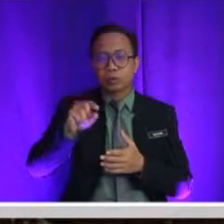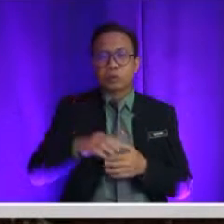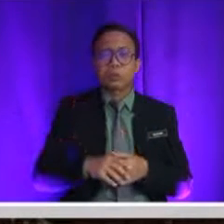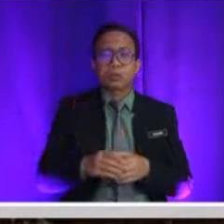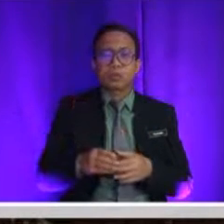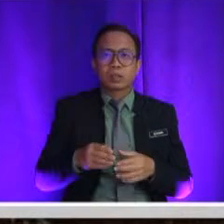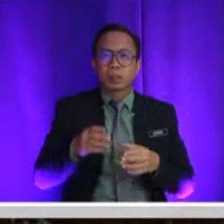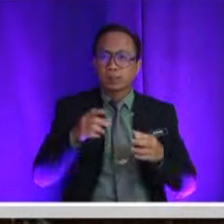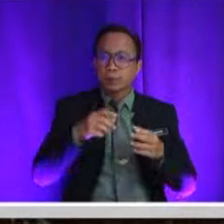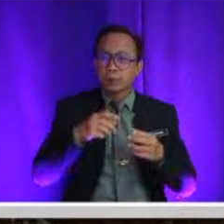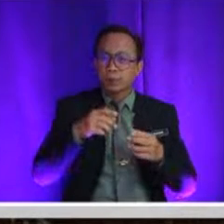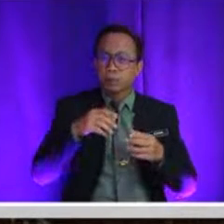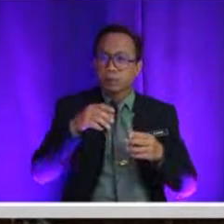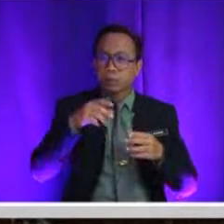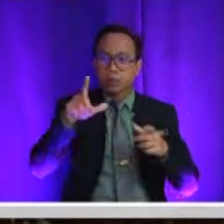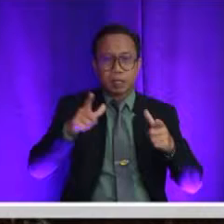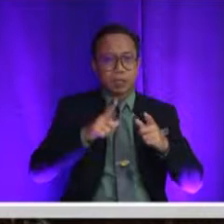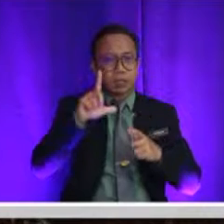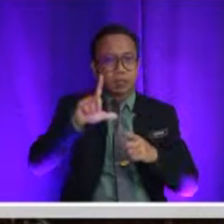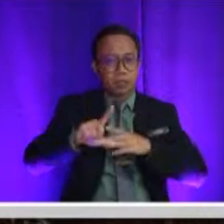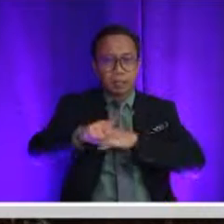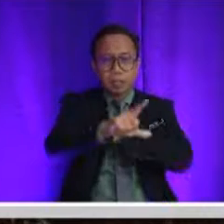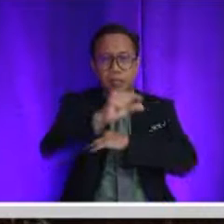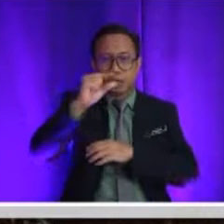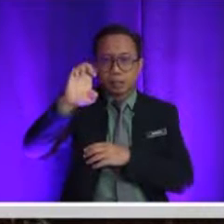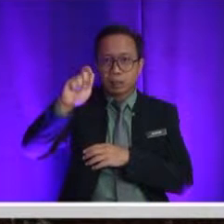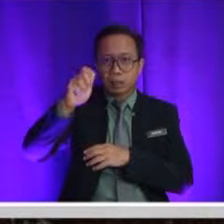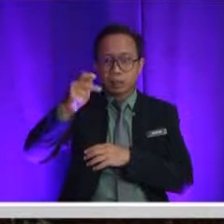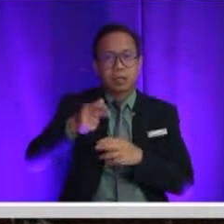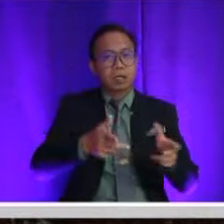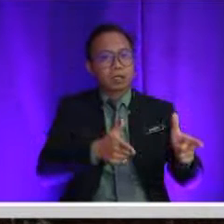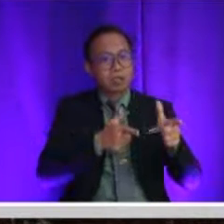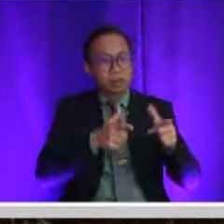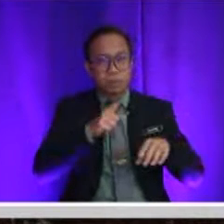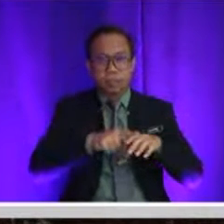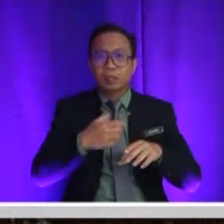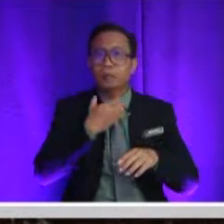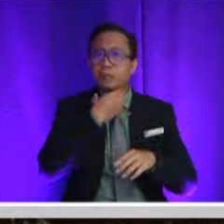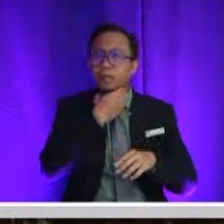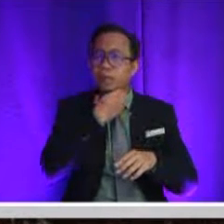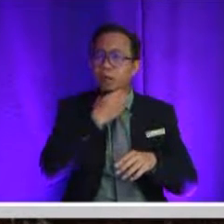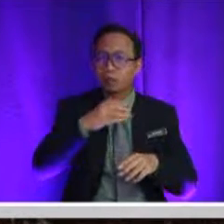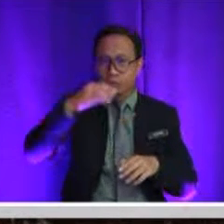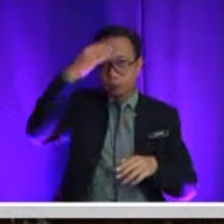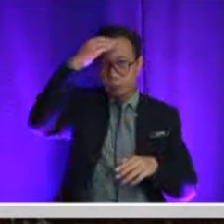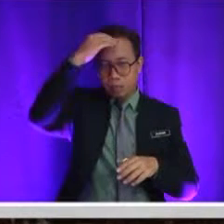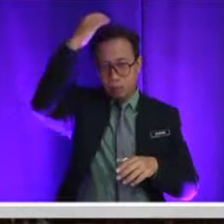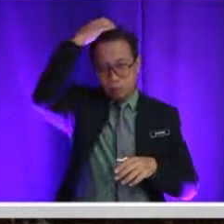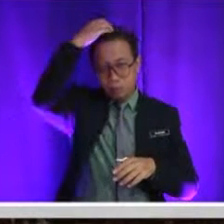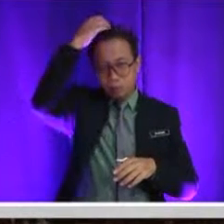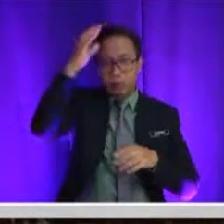utama hominis mereka telah menyerang 8000 bijih timah di Perak selango dan Negeri 9 yang